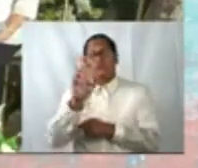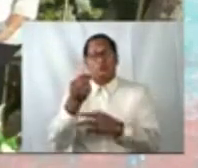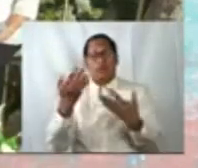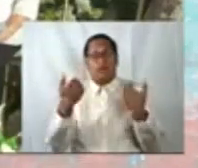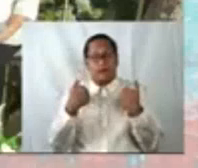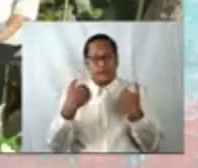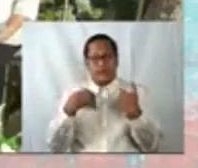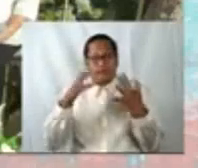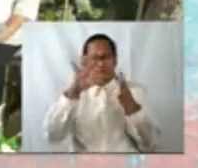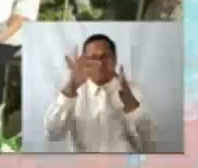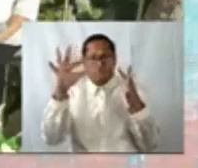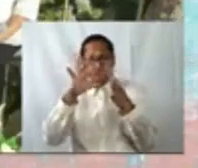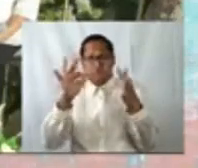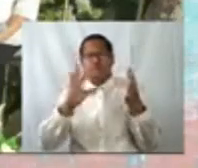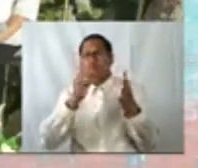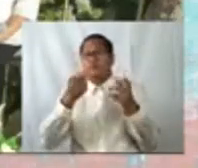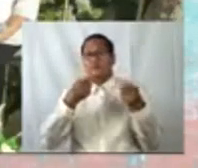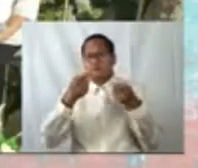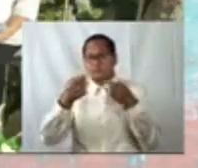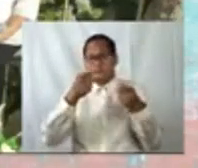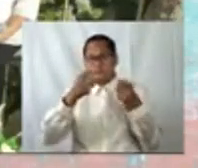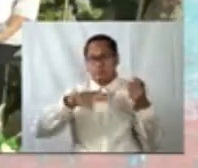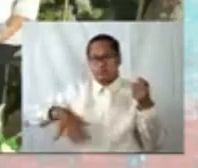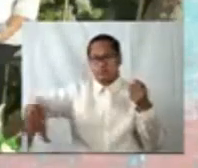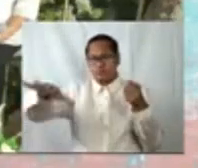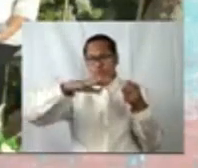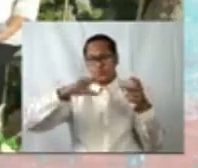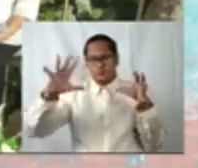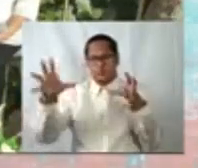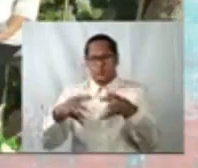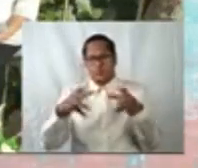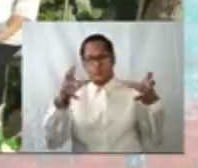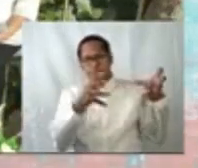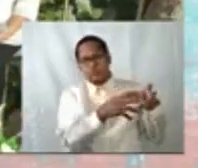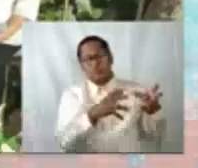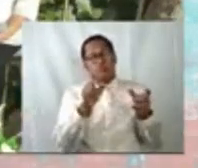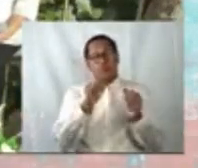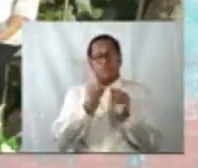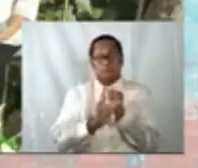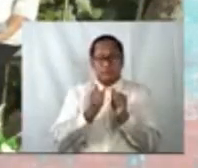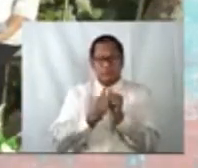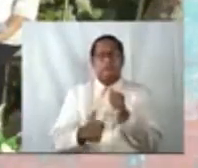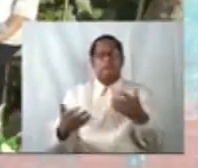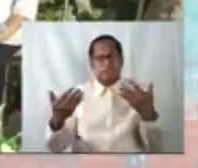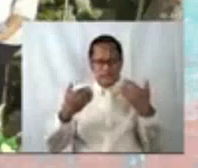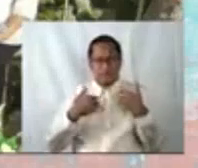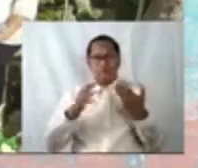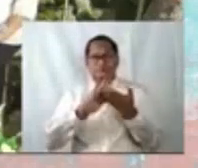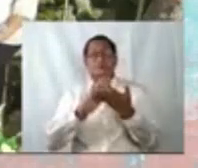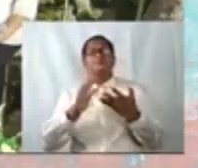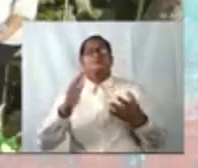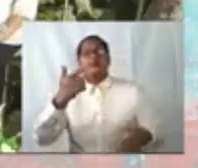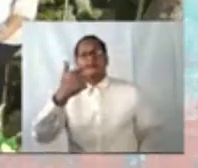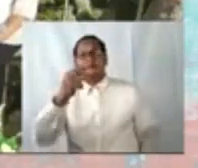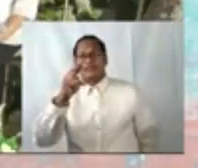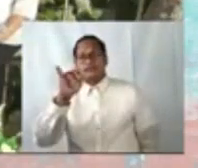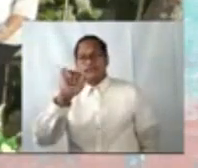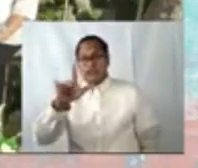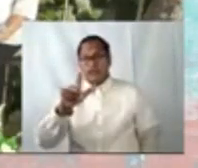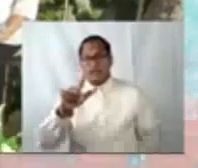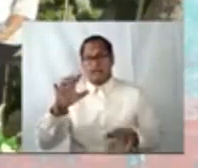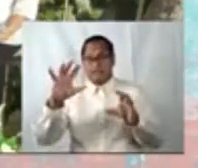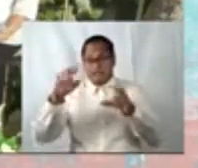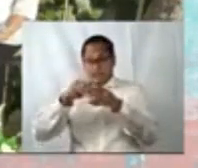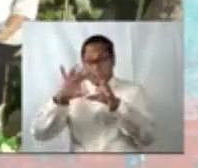pagpili ng magsisipamahala sa hukbo. So yung ibig sabihin, nagkaroon ng mga general noong panahon na yun.